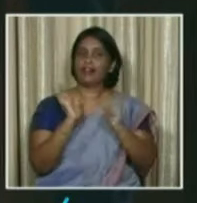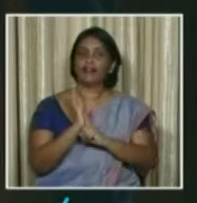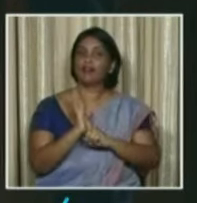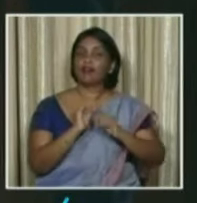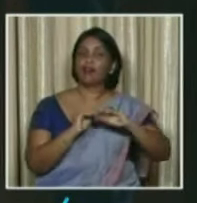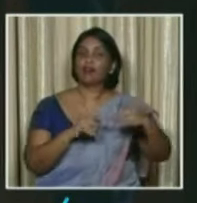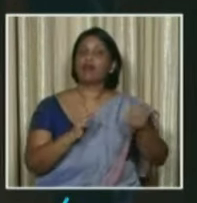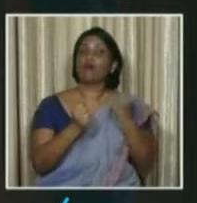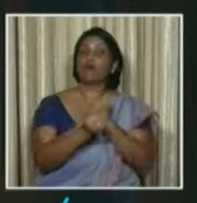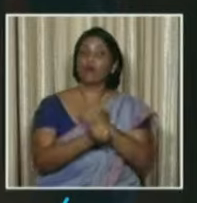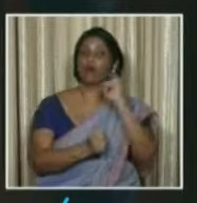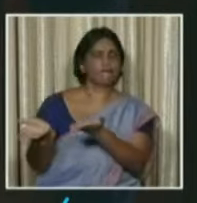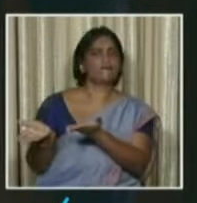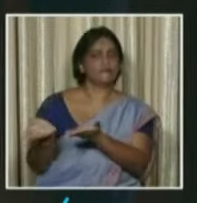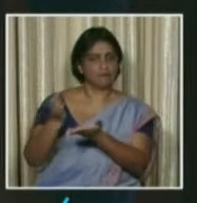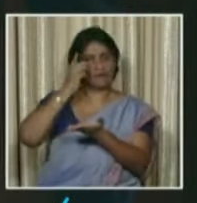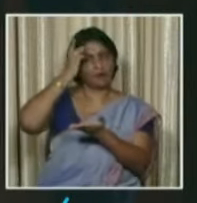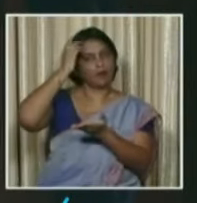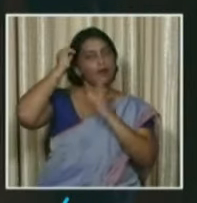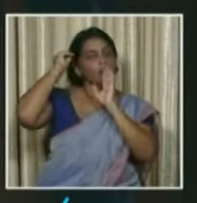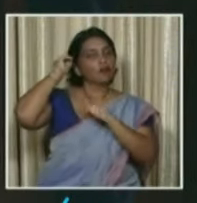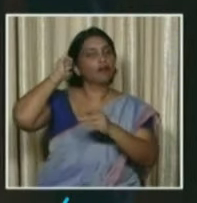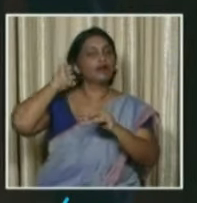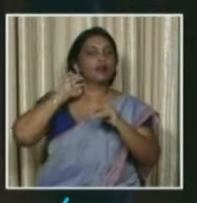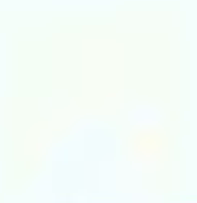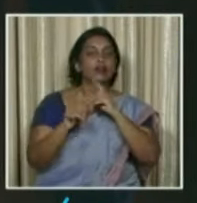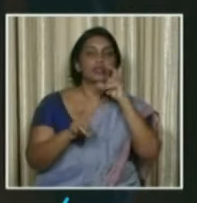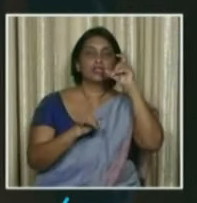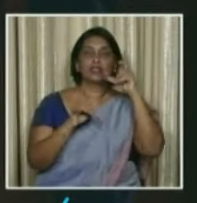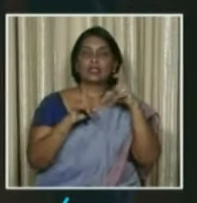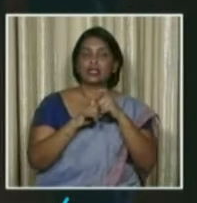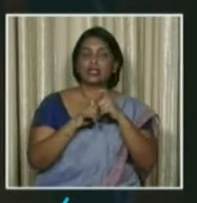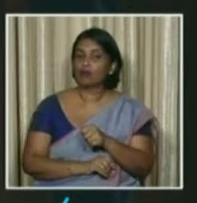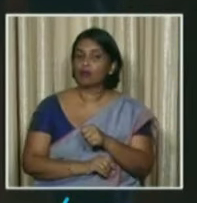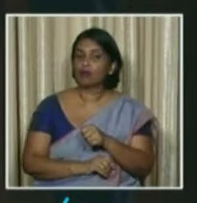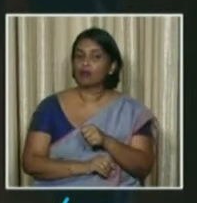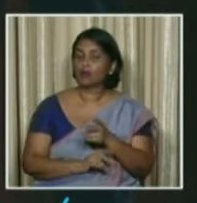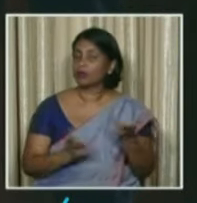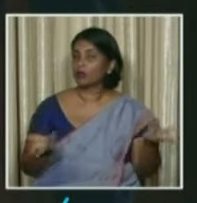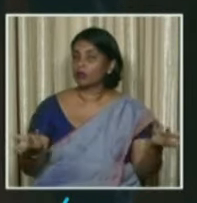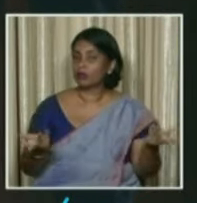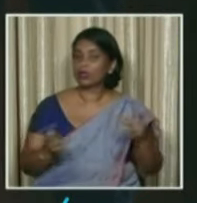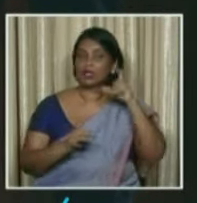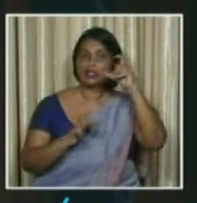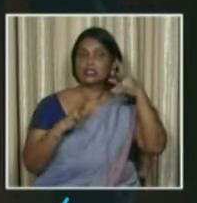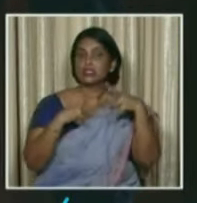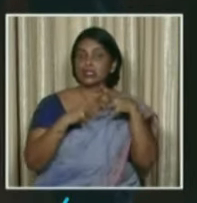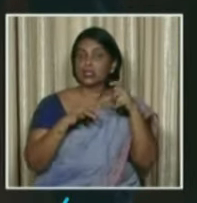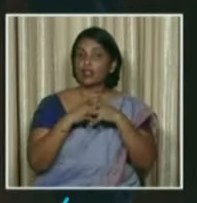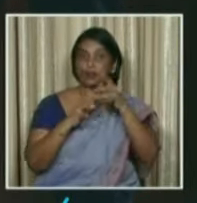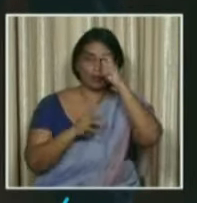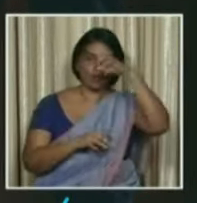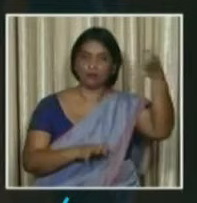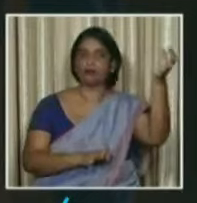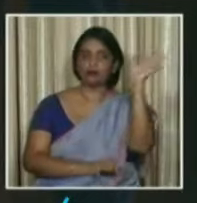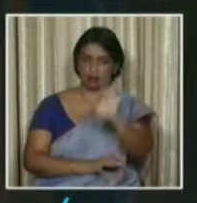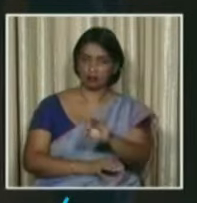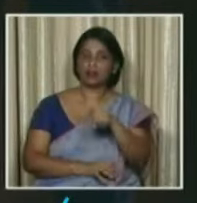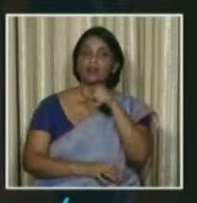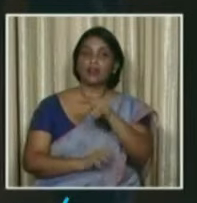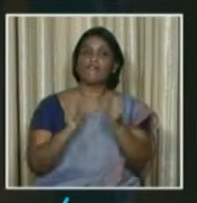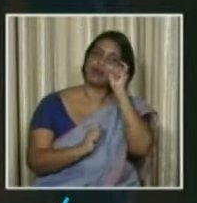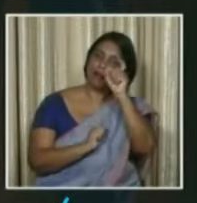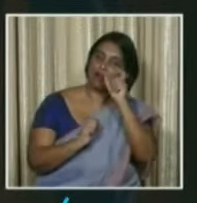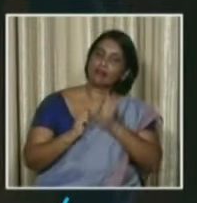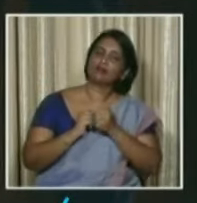වුනේ? ඒත් පොලිස්පති ධූරය හිස් වෙලා නැහැ. එතකොට කවුද සීඩී වික්‍රමාර්ථ මහත්තයාව පත් කරේ? එතකොට සීඩී වික්‍රමාර්ථ මහත්තයාව පත් කරා. පත් කළා එයා වැඩ